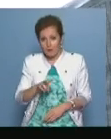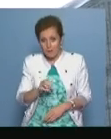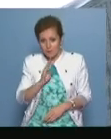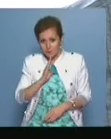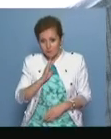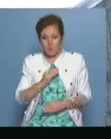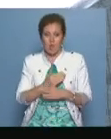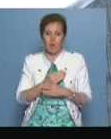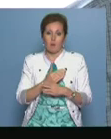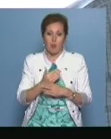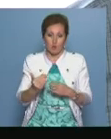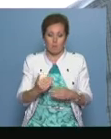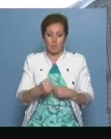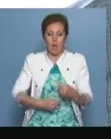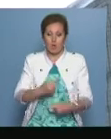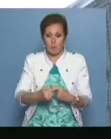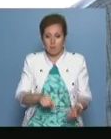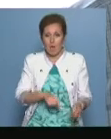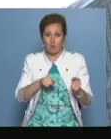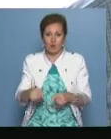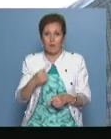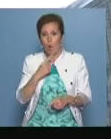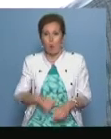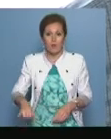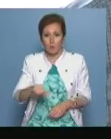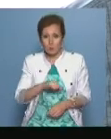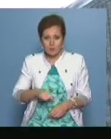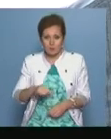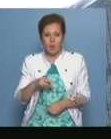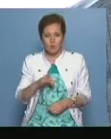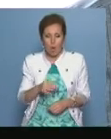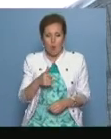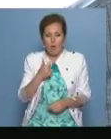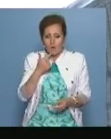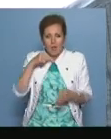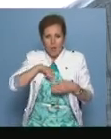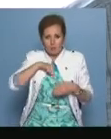Его потомки перешли на удмуртский язык, но гены именно показывают, что,